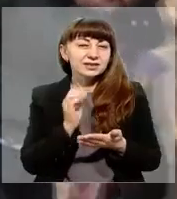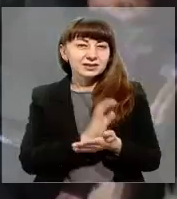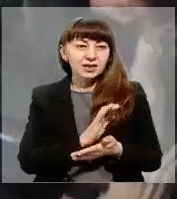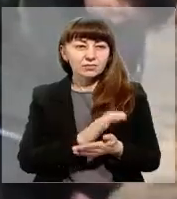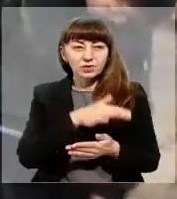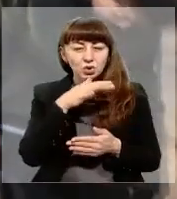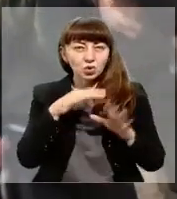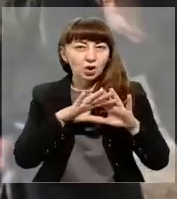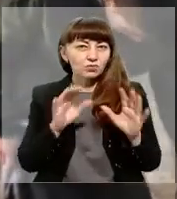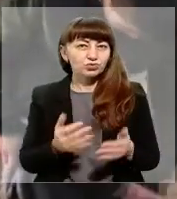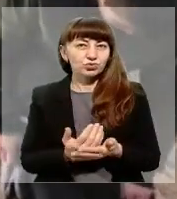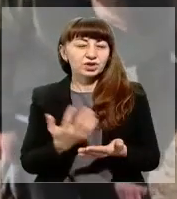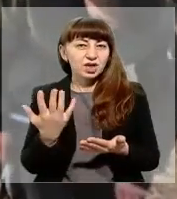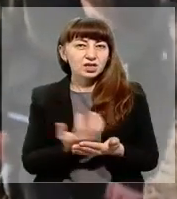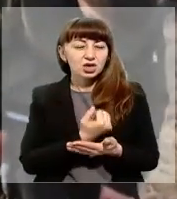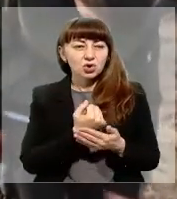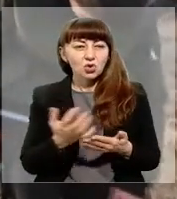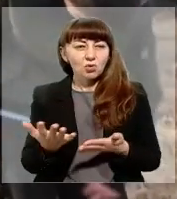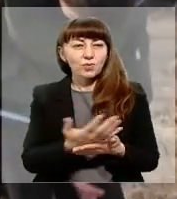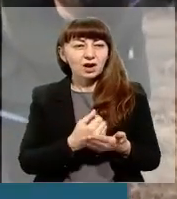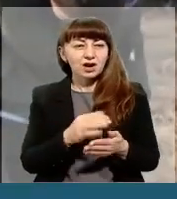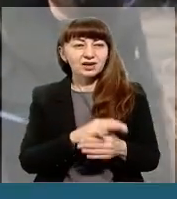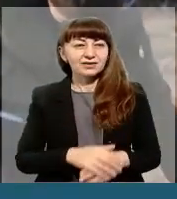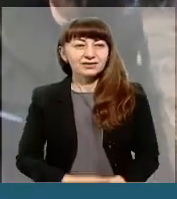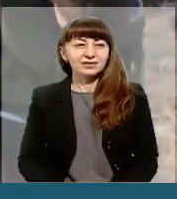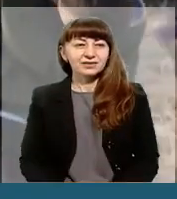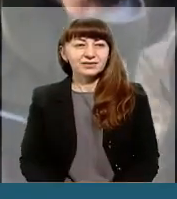много мусора нашли. Убрали его.